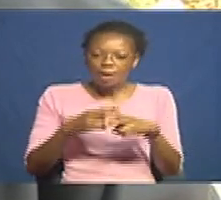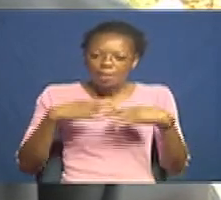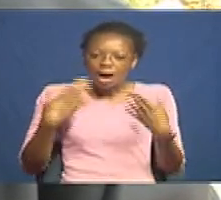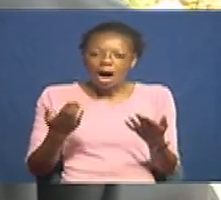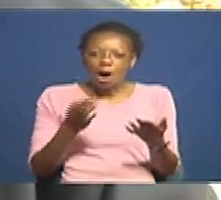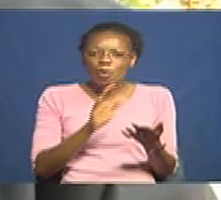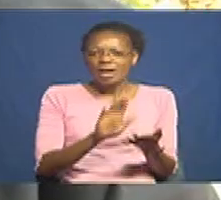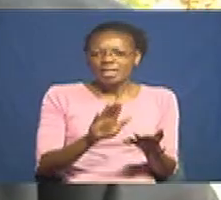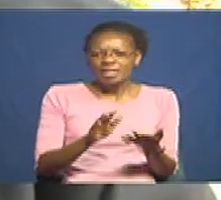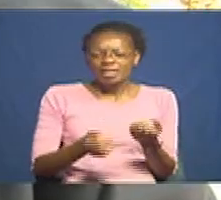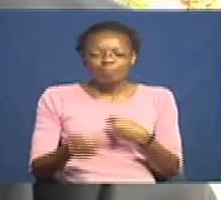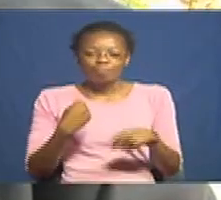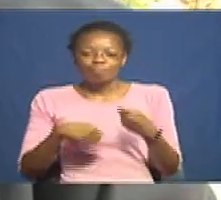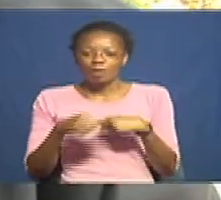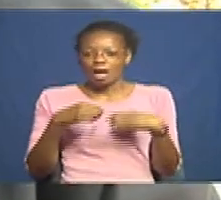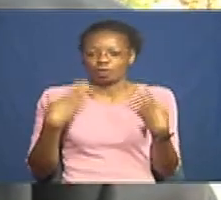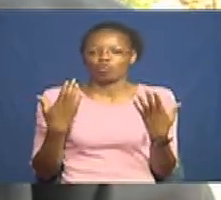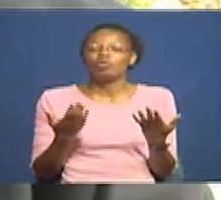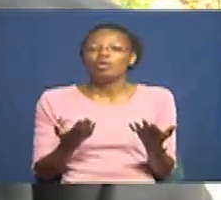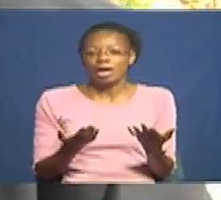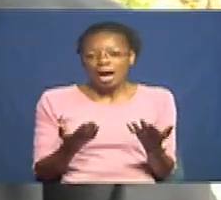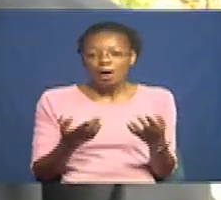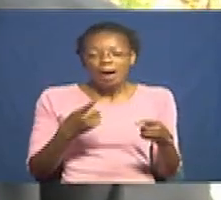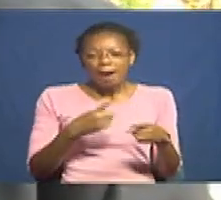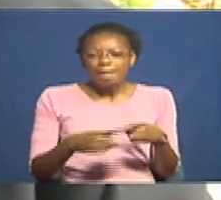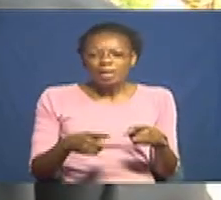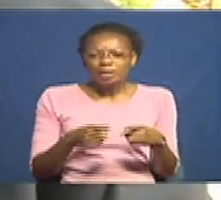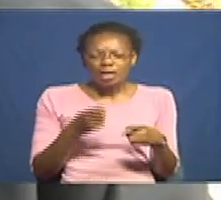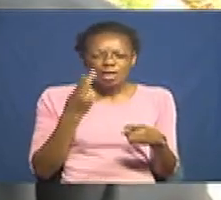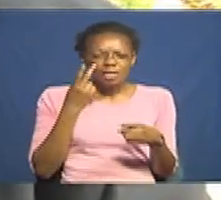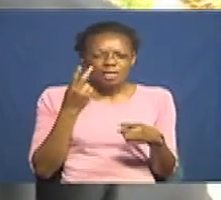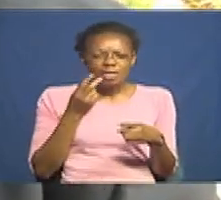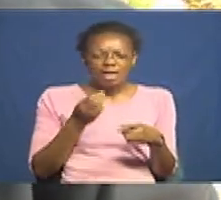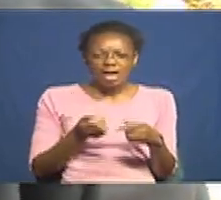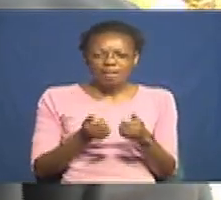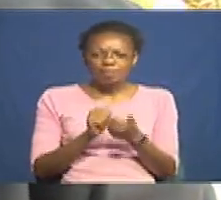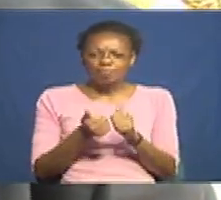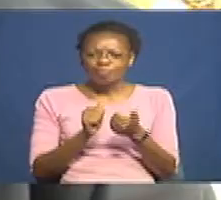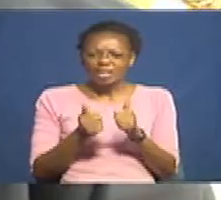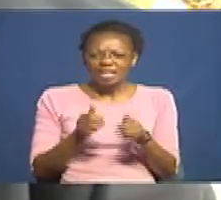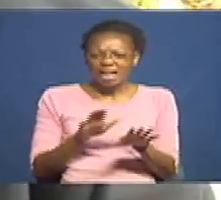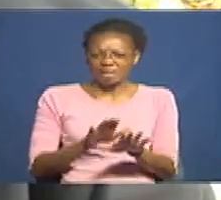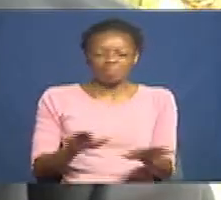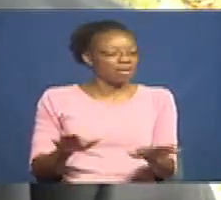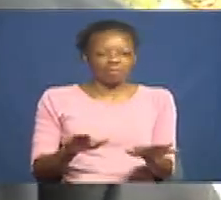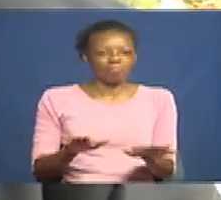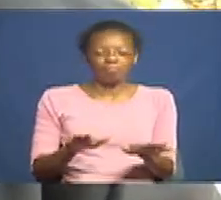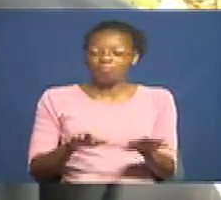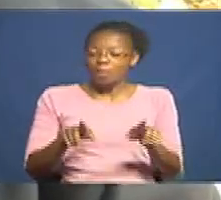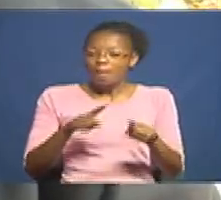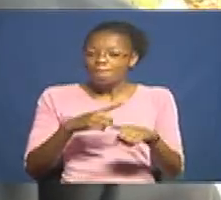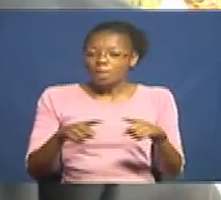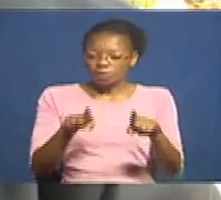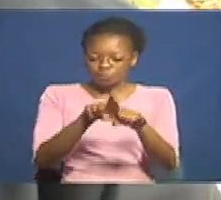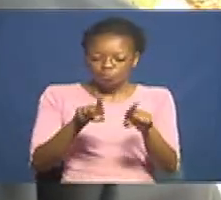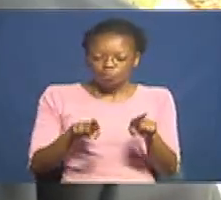Na sana sana unakuta sio taxonomic research peke yake ama sayansi pia umuhimu